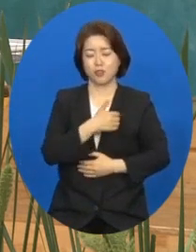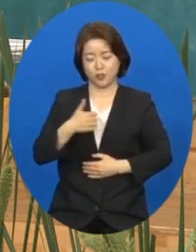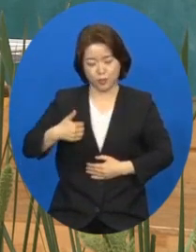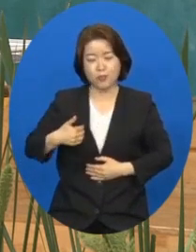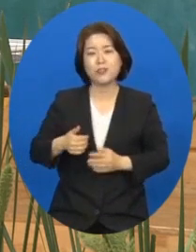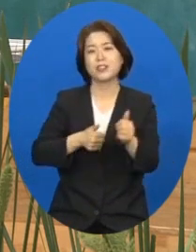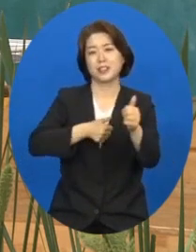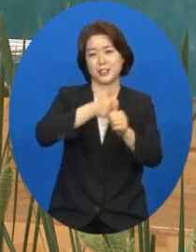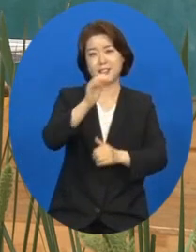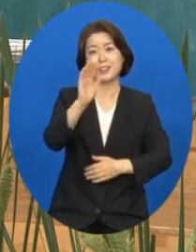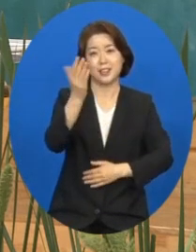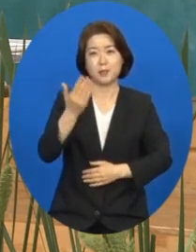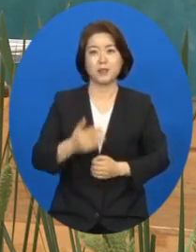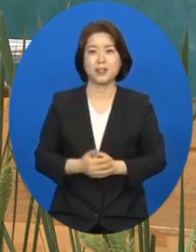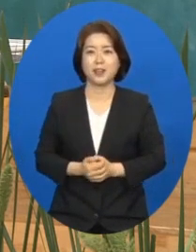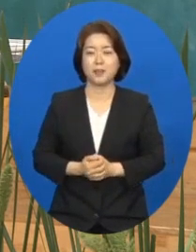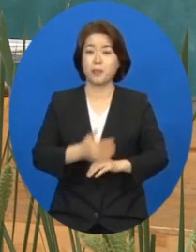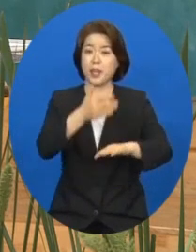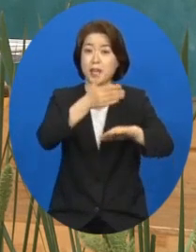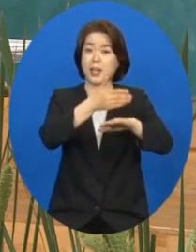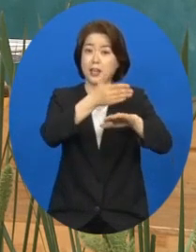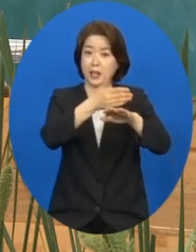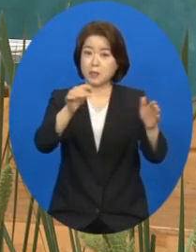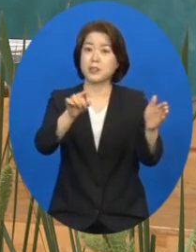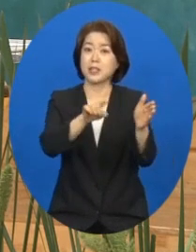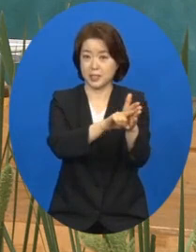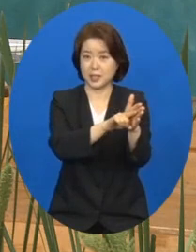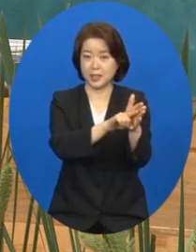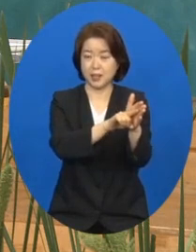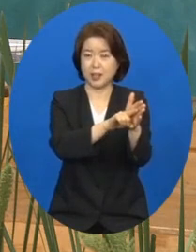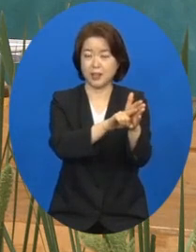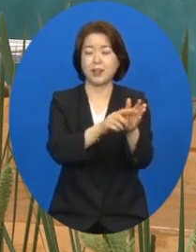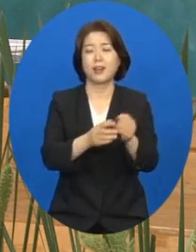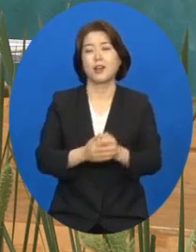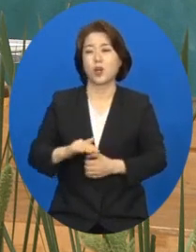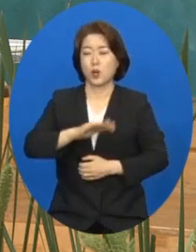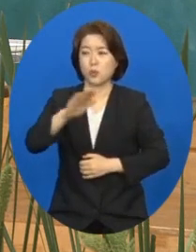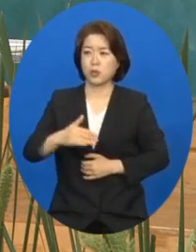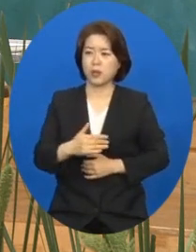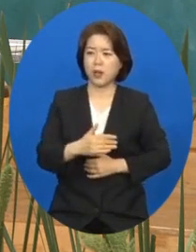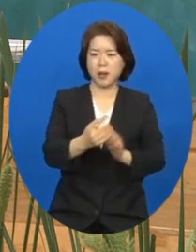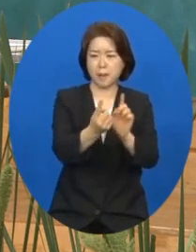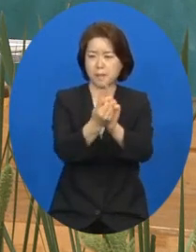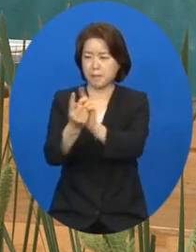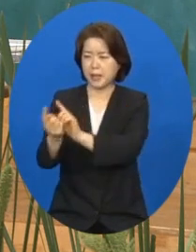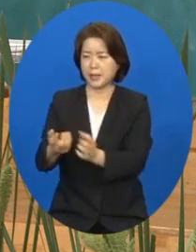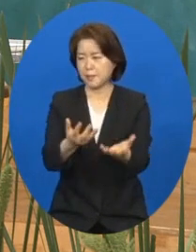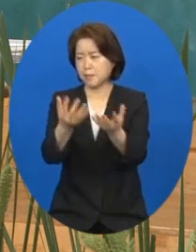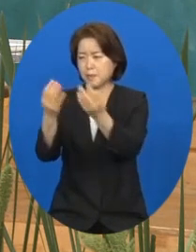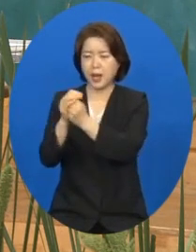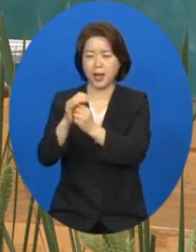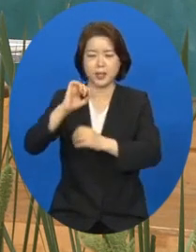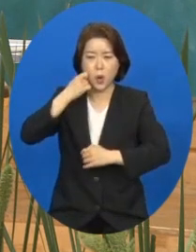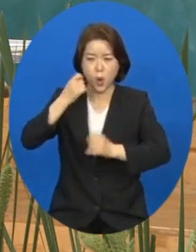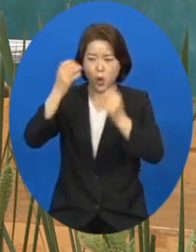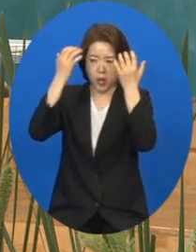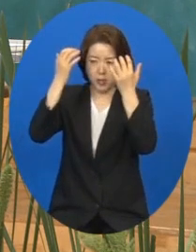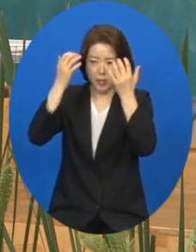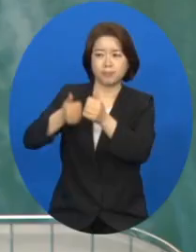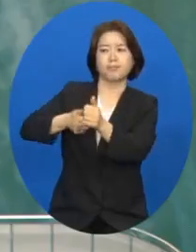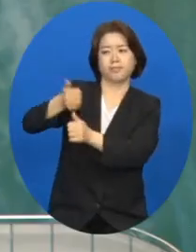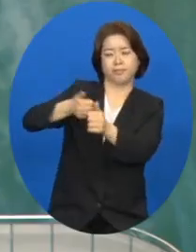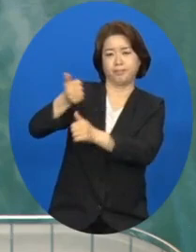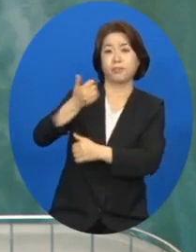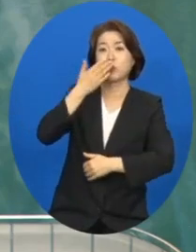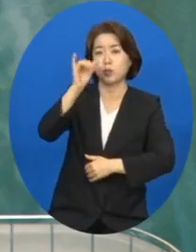이기게 됩니다. 감사신앙이 우리가 만나는 모든 어려움과 시련을 이기는 하나님의